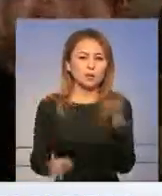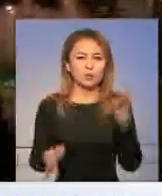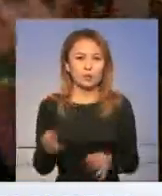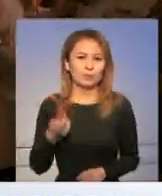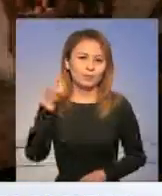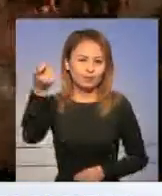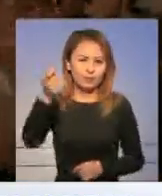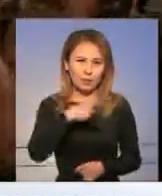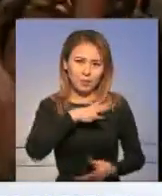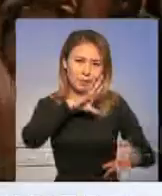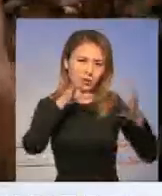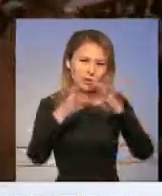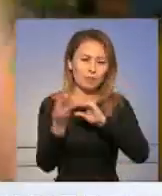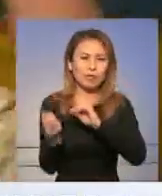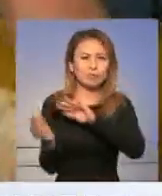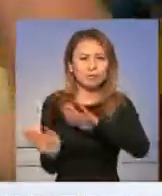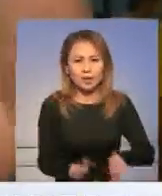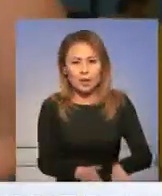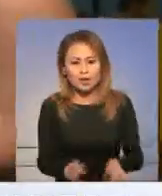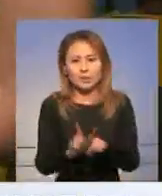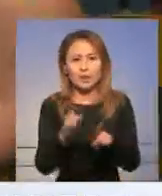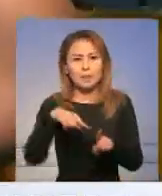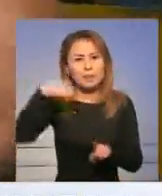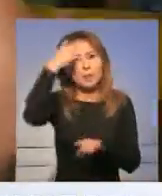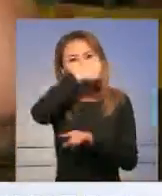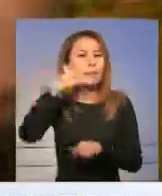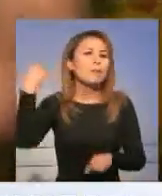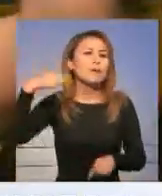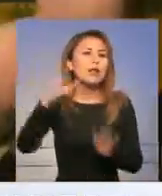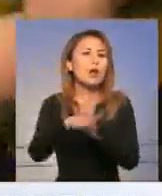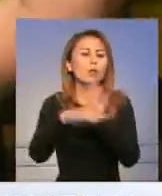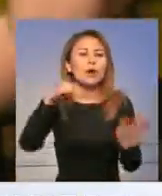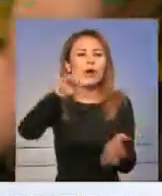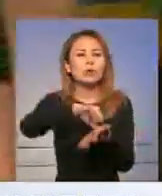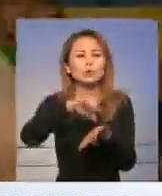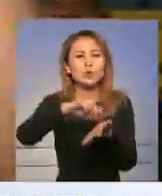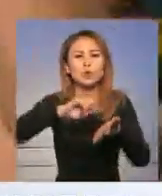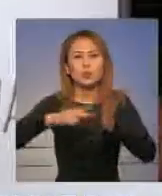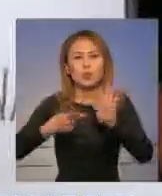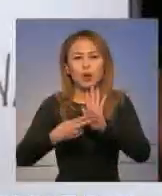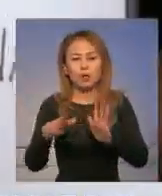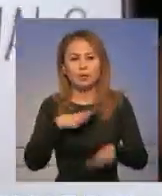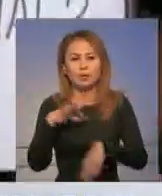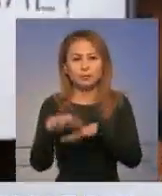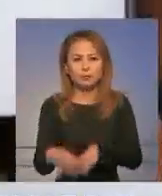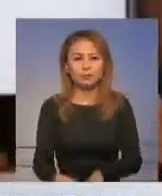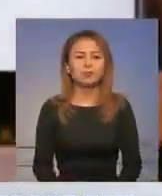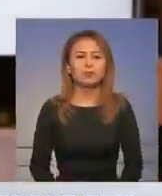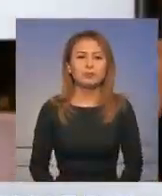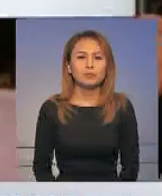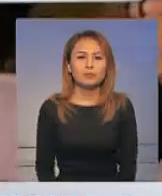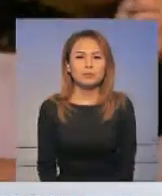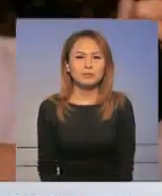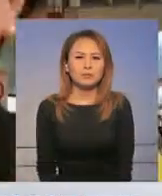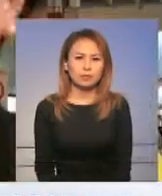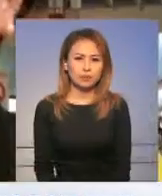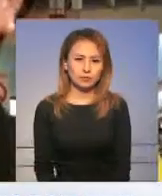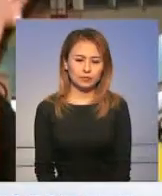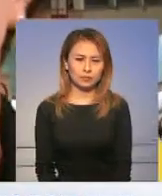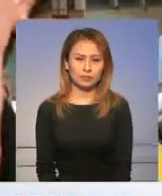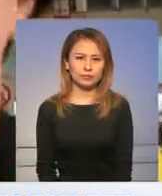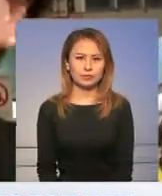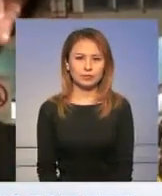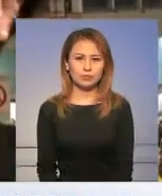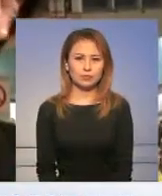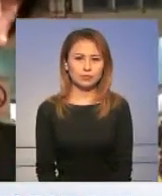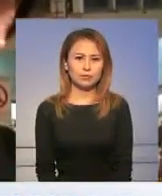шағым түсірген. Жалпы бұған дейін ол елде биыл өтетін президент сайлауына қатысуды жоспарлап отырған мәлімдеген еді.